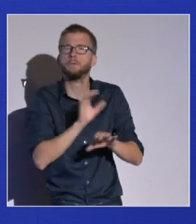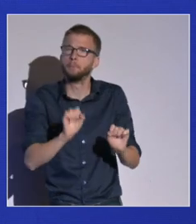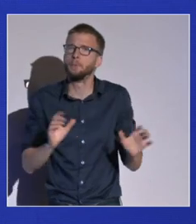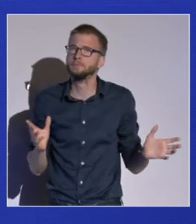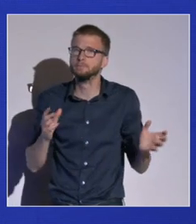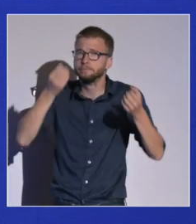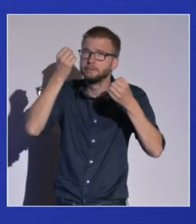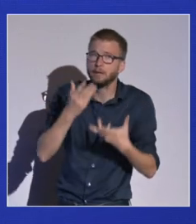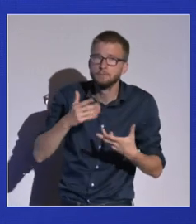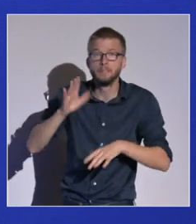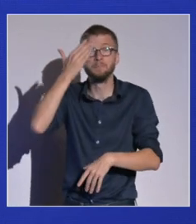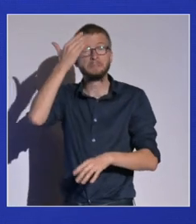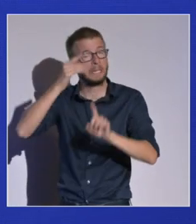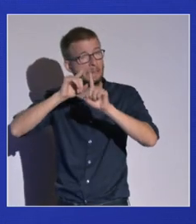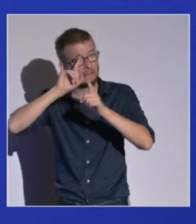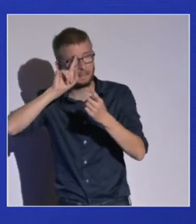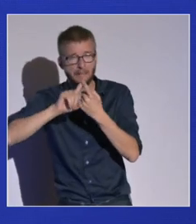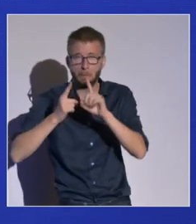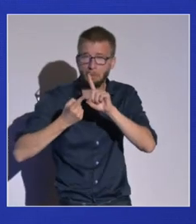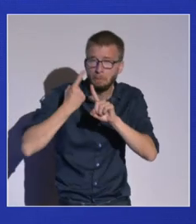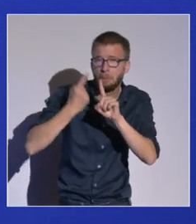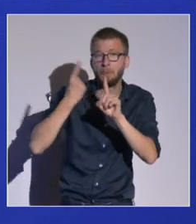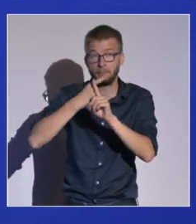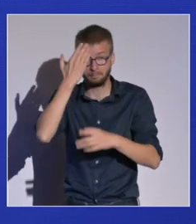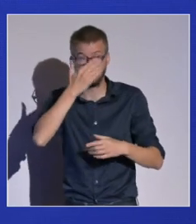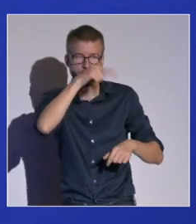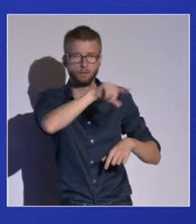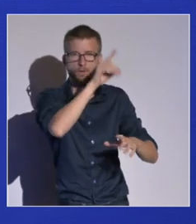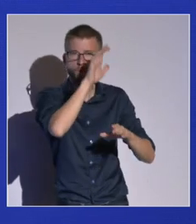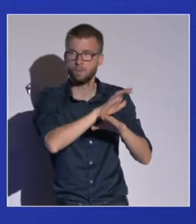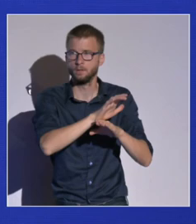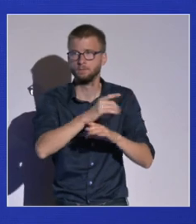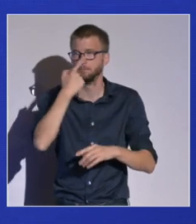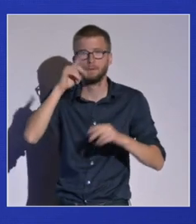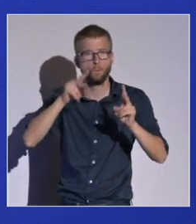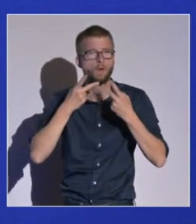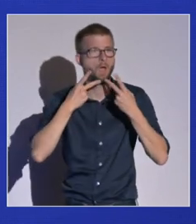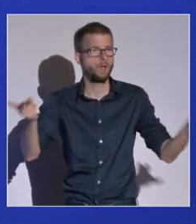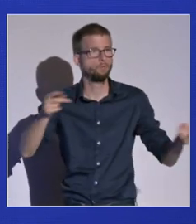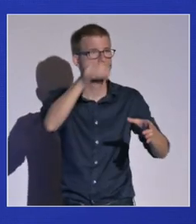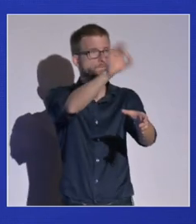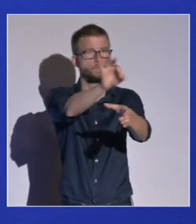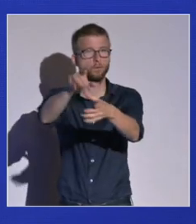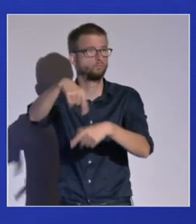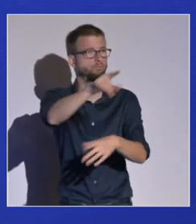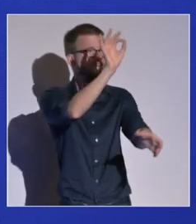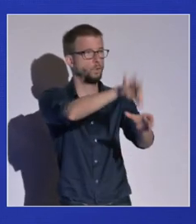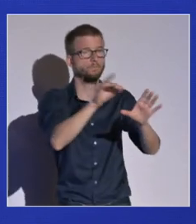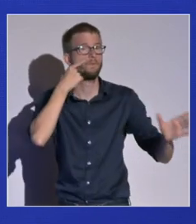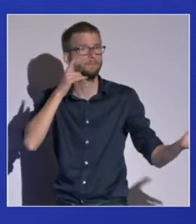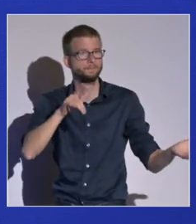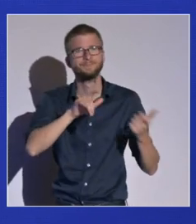quand un sujet est crucial, s'il faut aller contre l'opinion, il y a une arme, c'est le référendum. Et j'y viendrai dans une